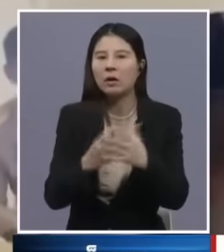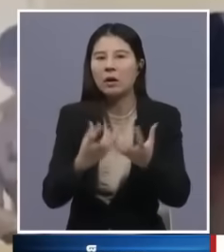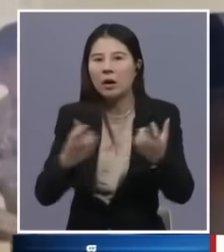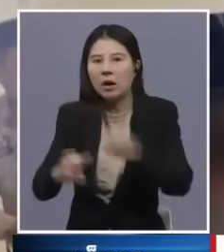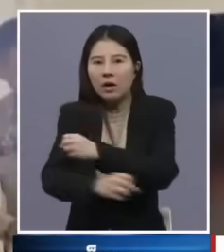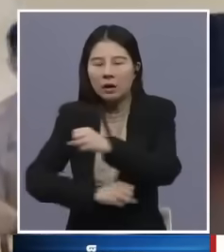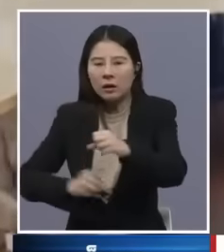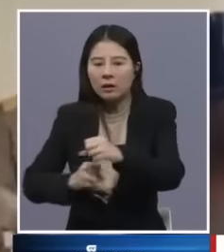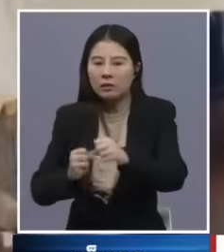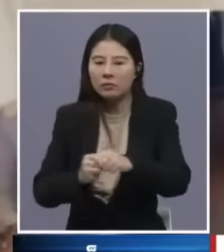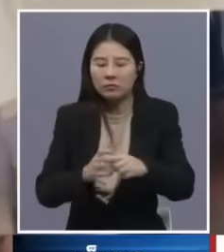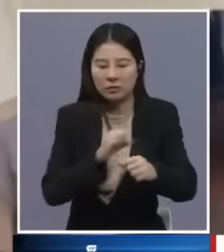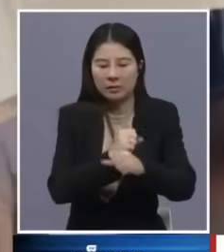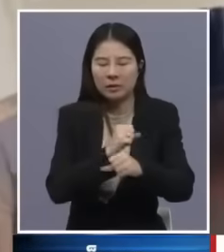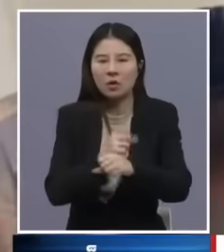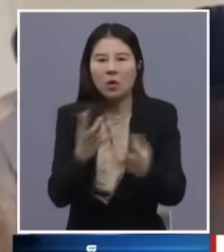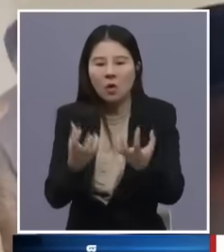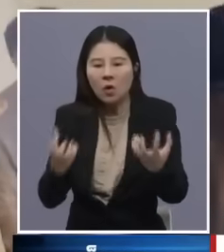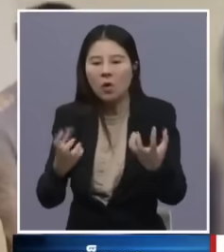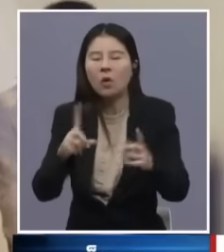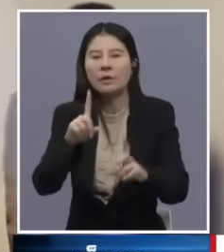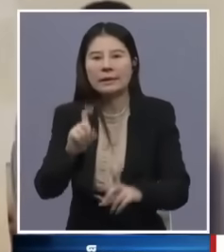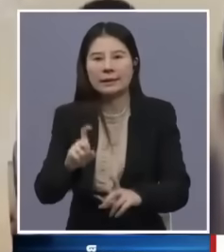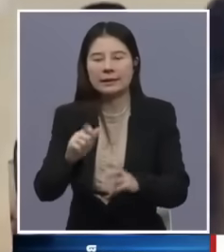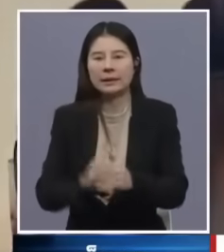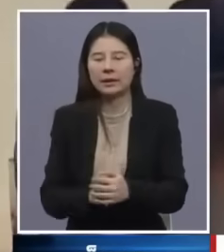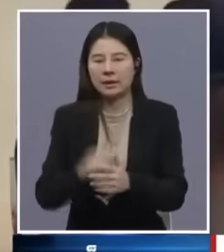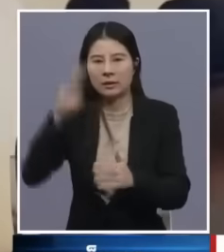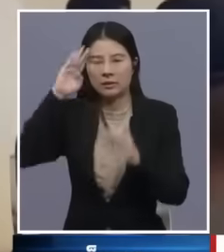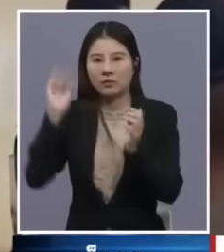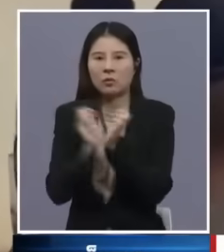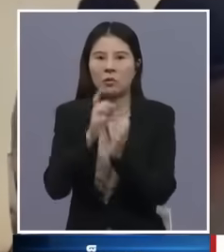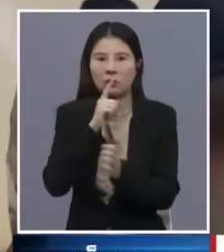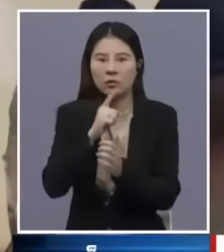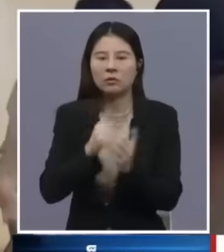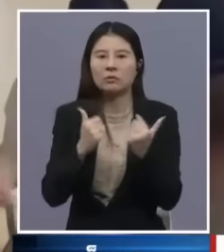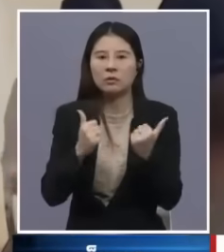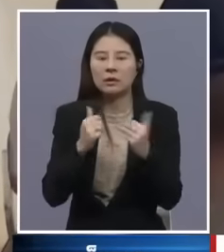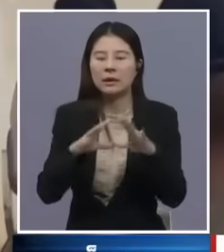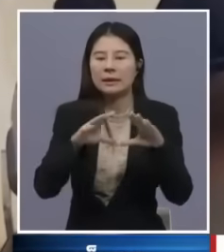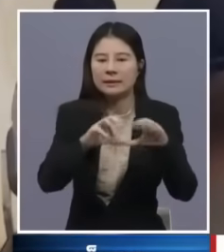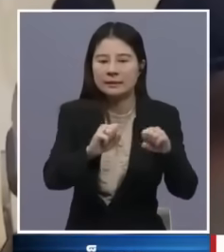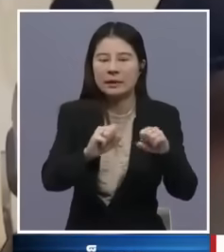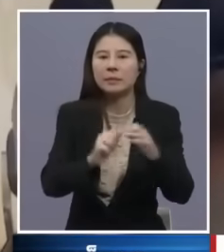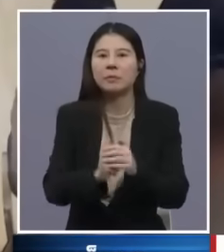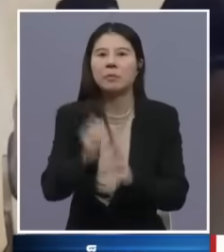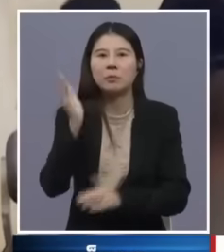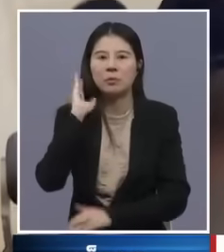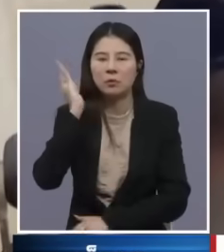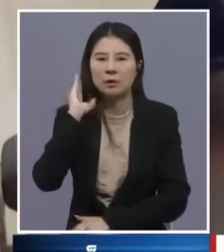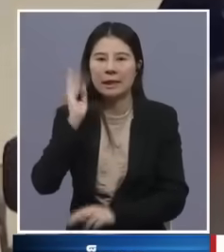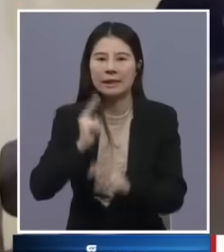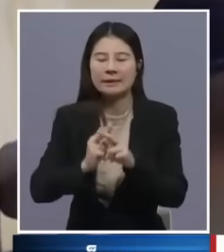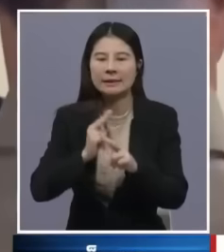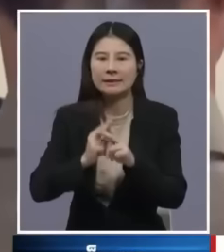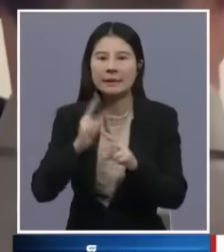คืนแล้วก็ร่วมกันทำให้เสียทรัพย์ด้วยนะคะหลังจากนั้นมีการขยายผลแล้วก็สามารถไปจับกลุ่มนายธีรศักดิ์หรือว่านายแมวซึ่งเป็นนายทุน